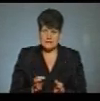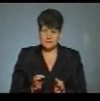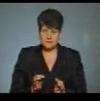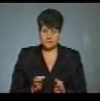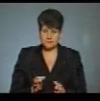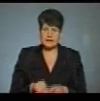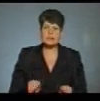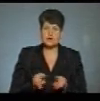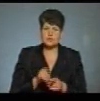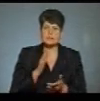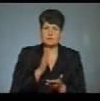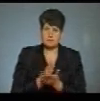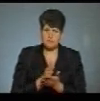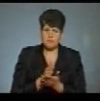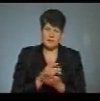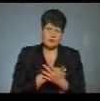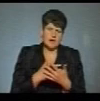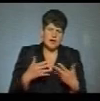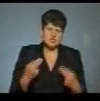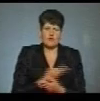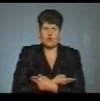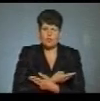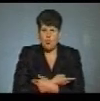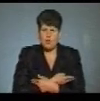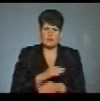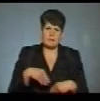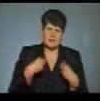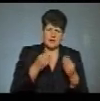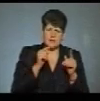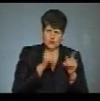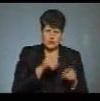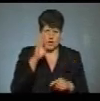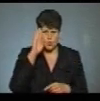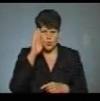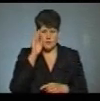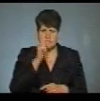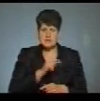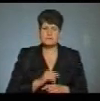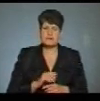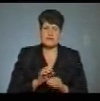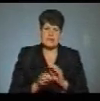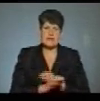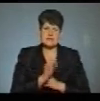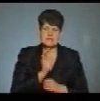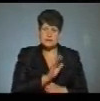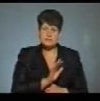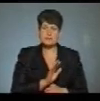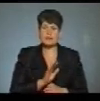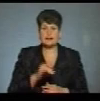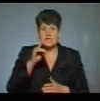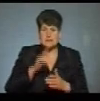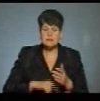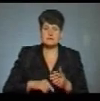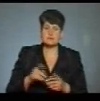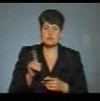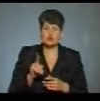так само маємо речі, футболки, які теж передаємо туди хлопцям на схід. Надіємося і віримо в тому,